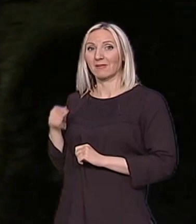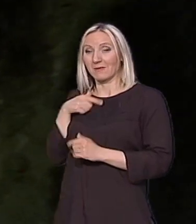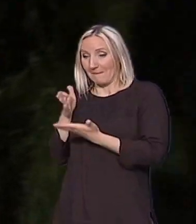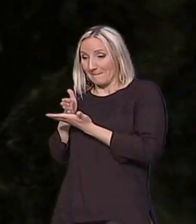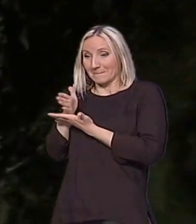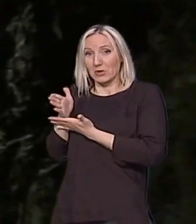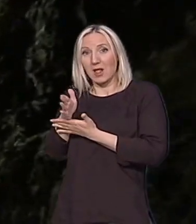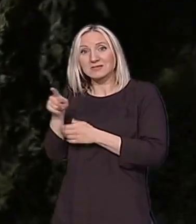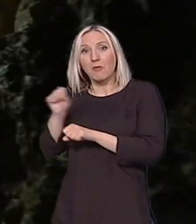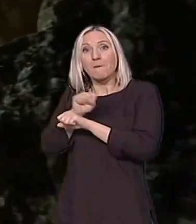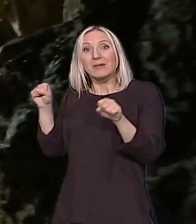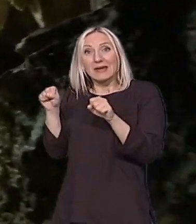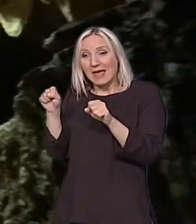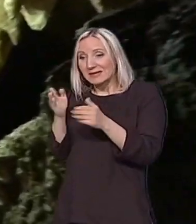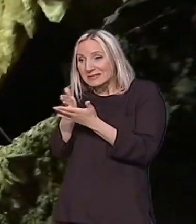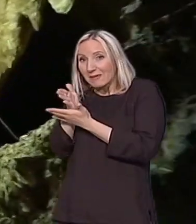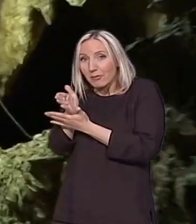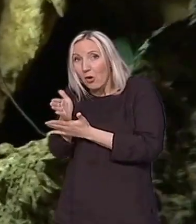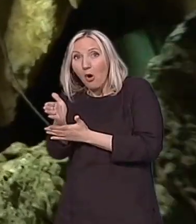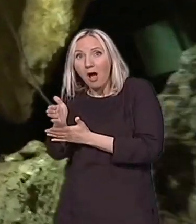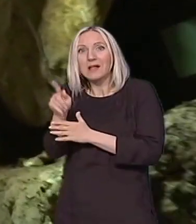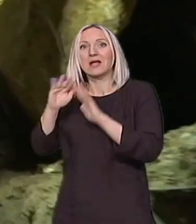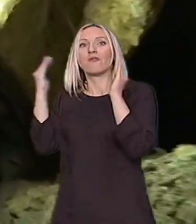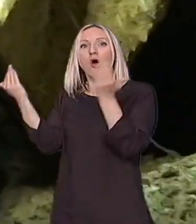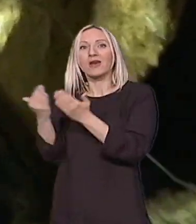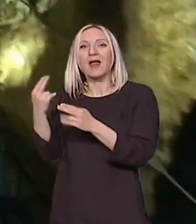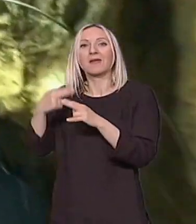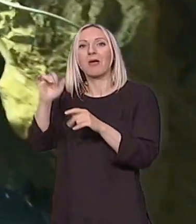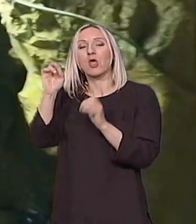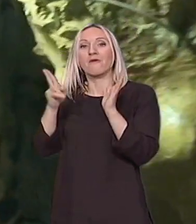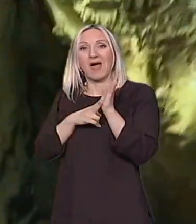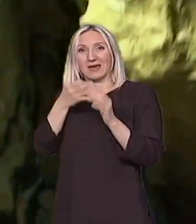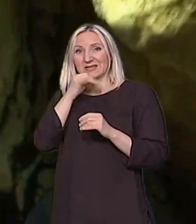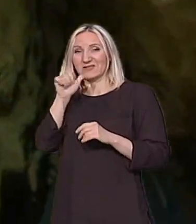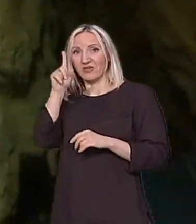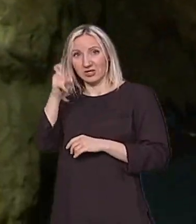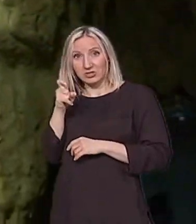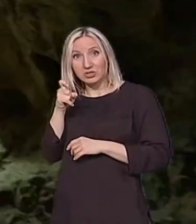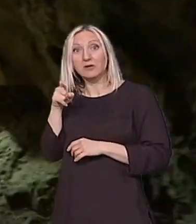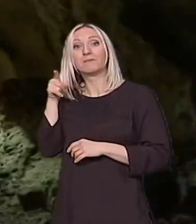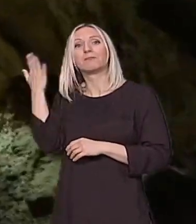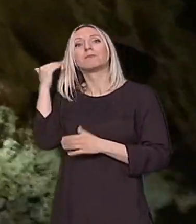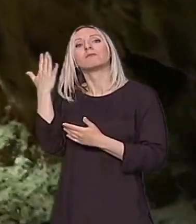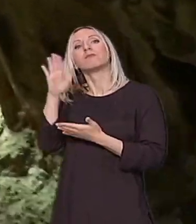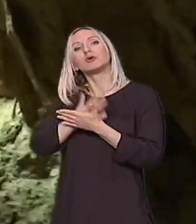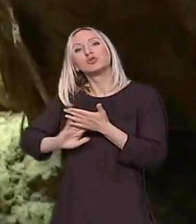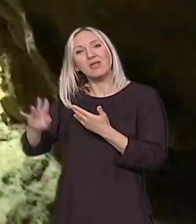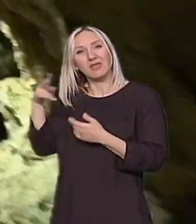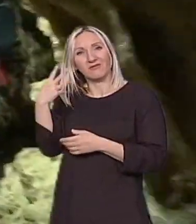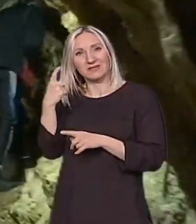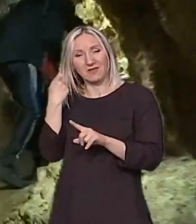Prolazimo kroz minerski prolaz i stižemo do dvorane koja nosi ime Jovana Cvijića, koji je početkom 20. veka istraživao